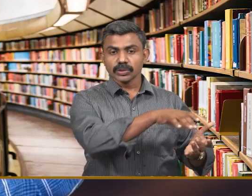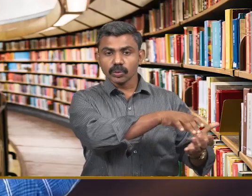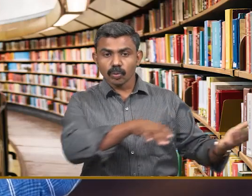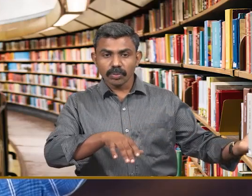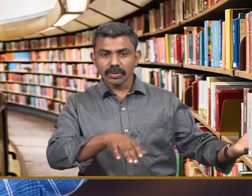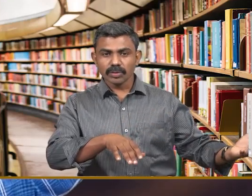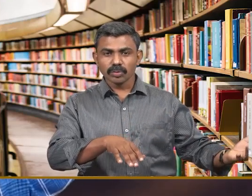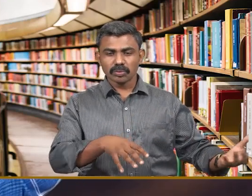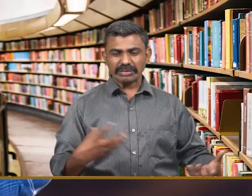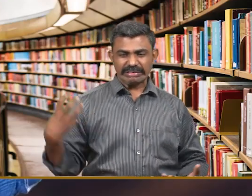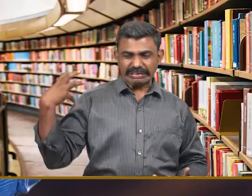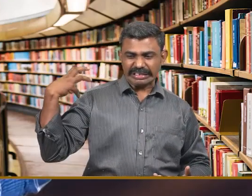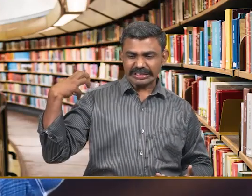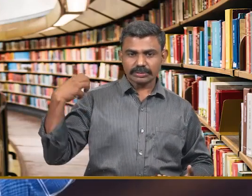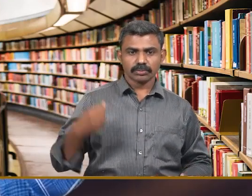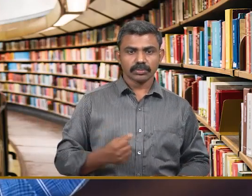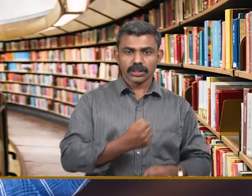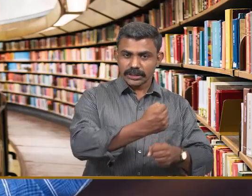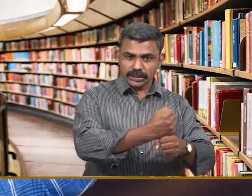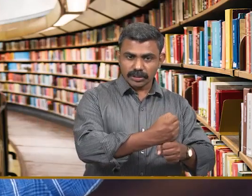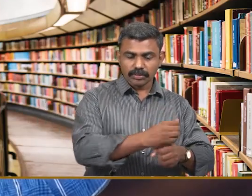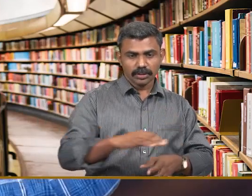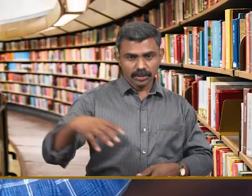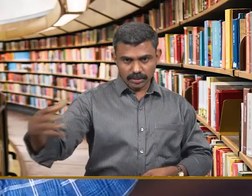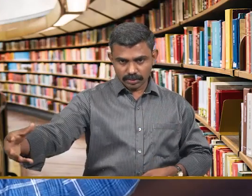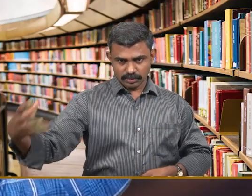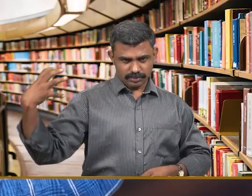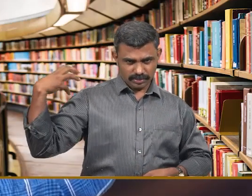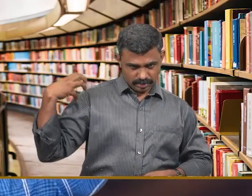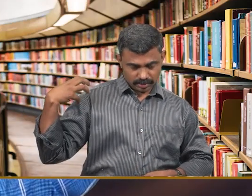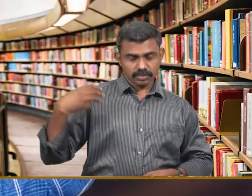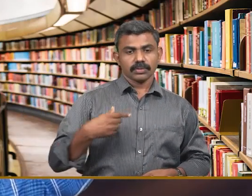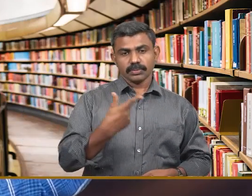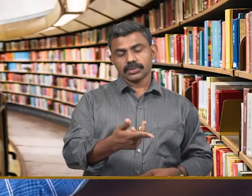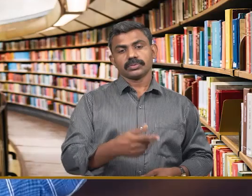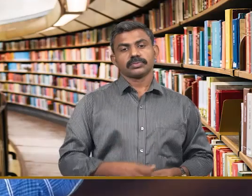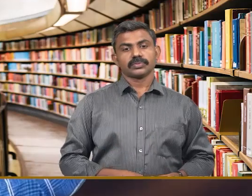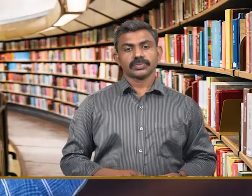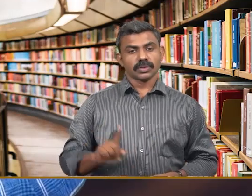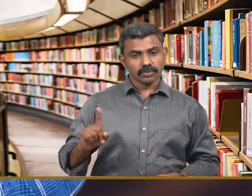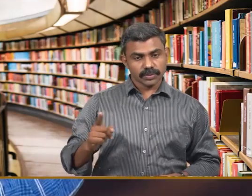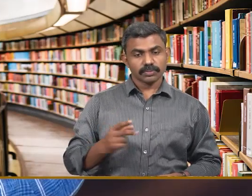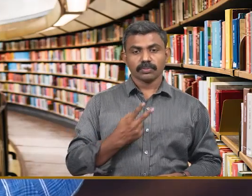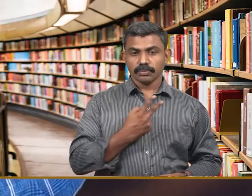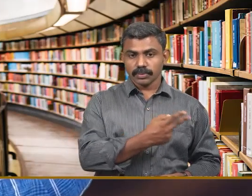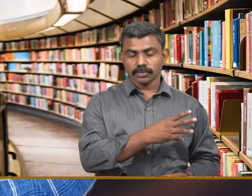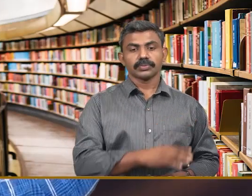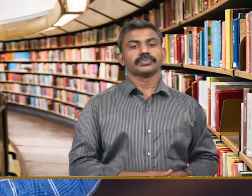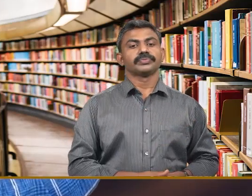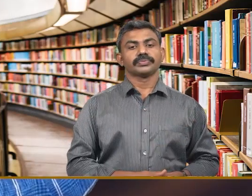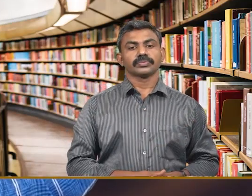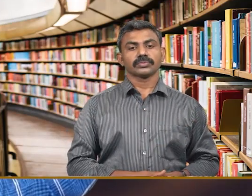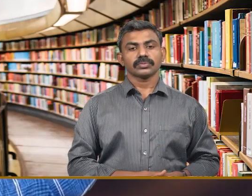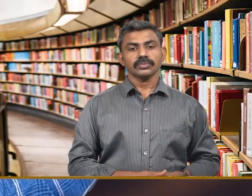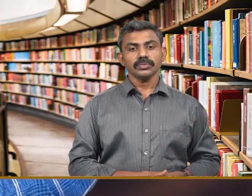மிகப்பெரிய பாதிப்பை ஏற்படுத்தியது. எந்த நாட்டின் மீதுன்னு பார்த்திங்கன்னா ஜெர்மனி மீது. அதாவது நம்ம முதல் உலகப் போர் போன முதல் பாடத்திலே படிச்சிருப்போம், அதாவது முதல்